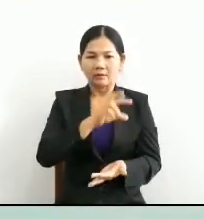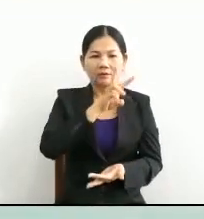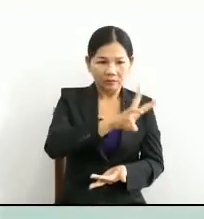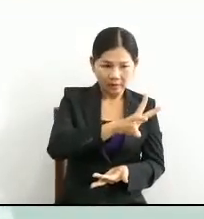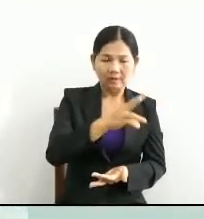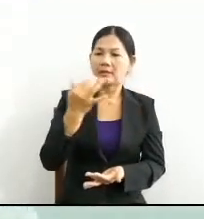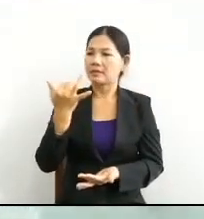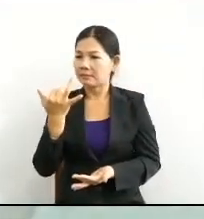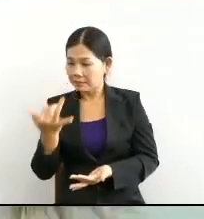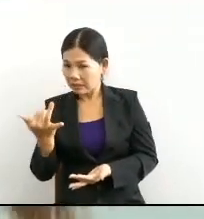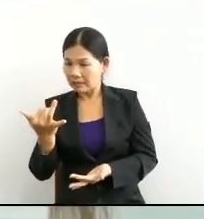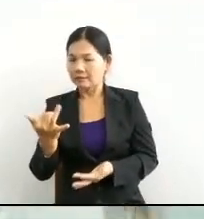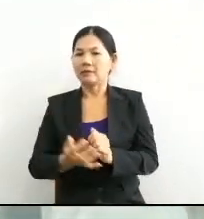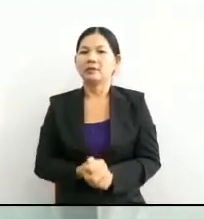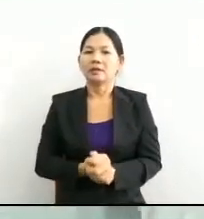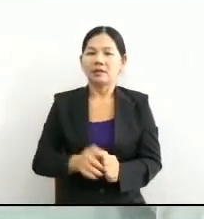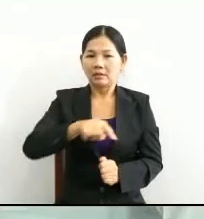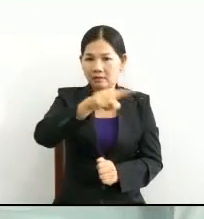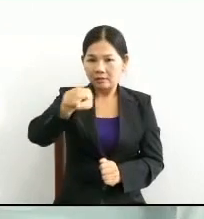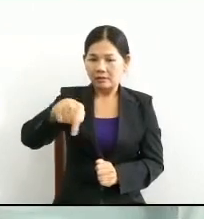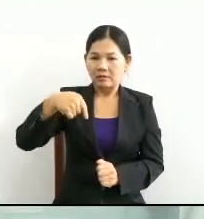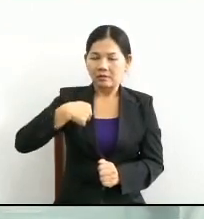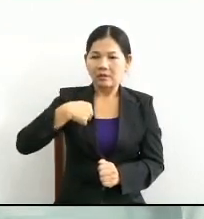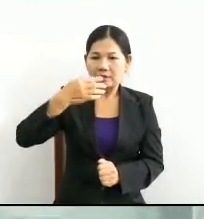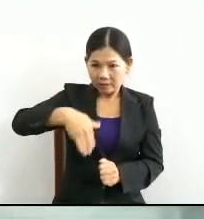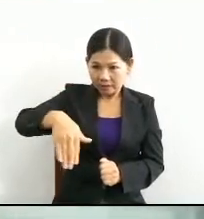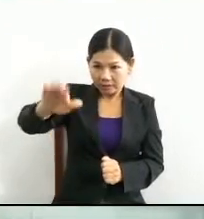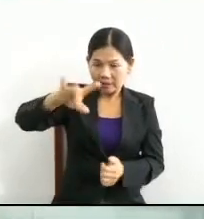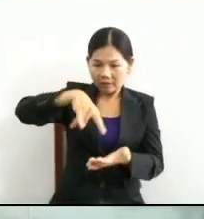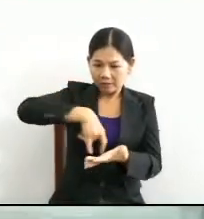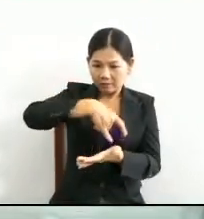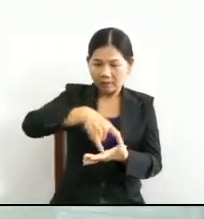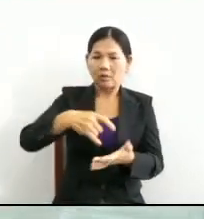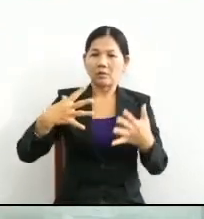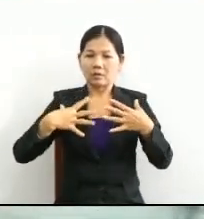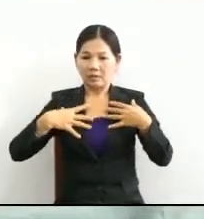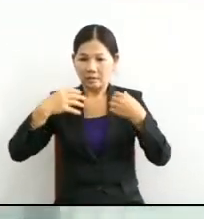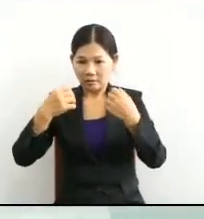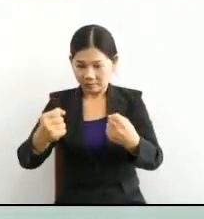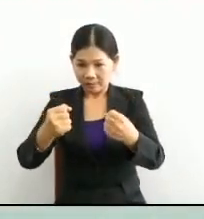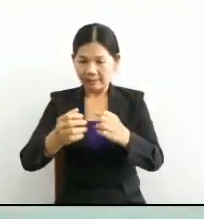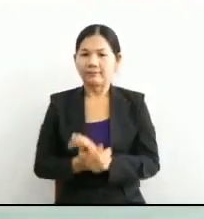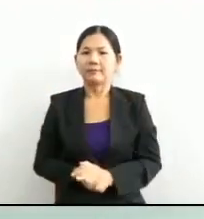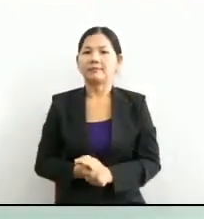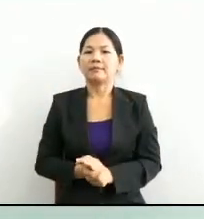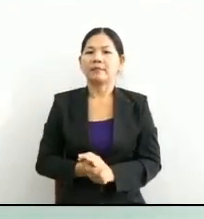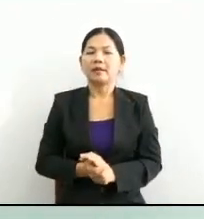sập rằm pí dương tới mình đôi sọc cặp hiệp con ăn nè cừu anh